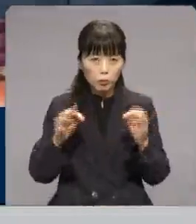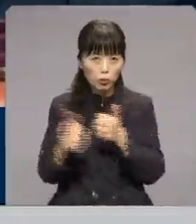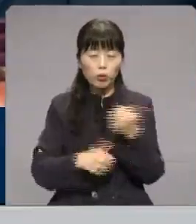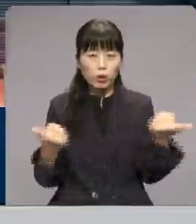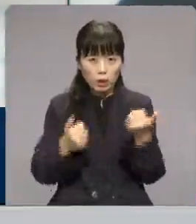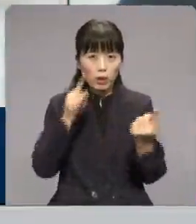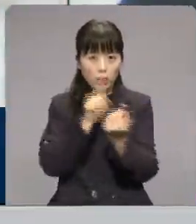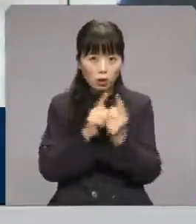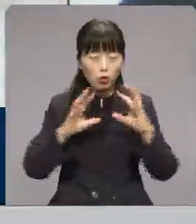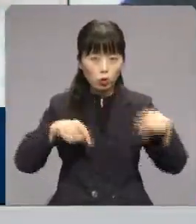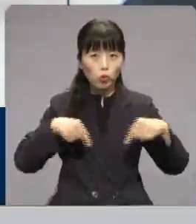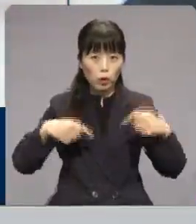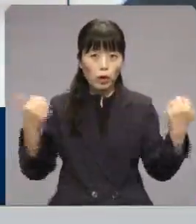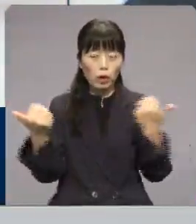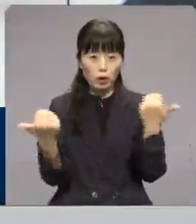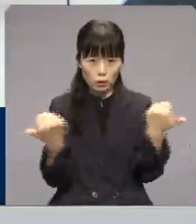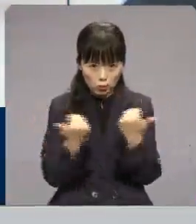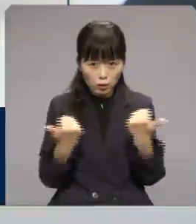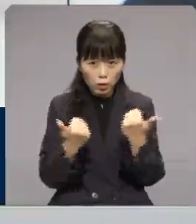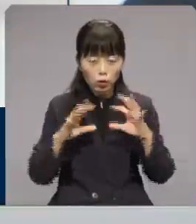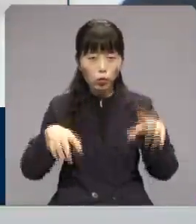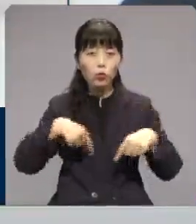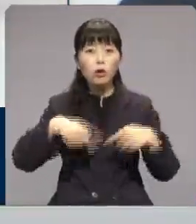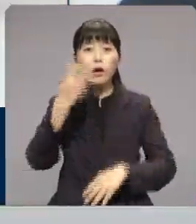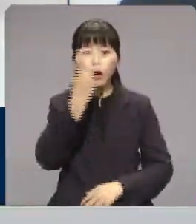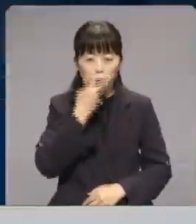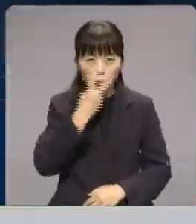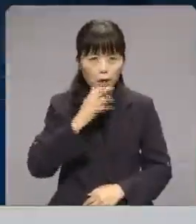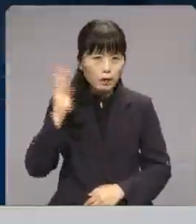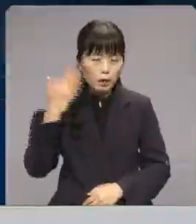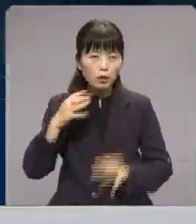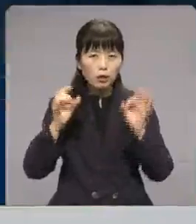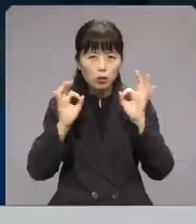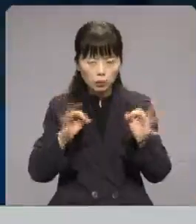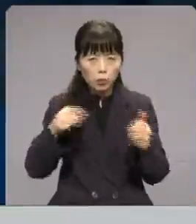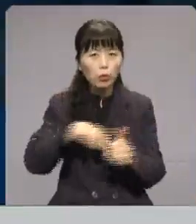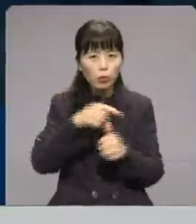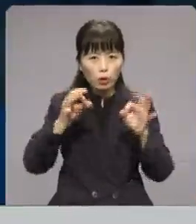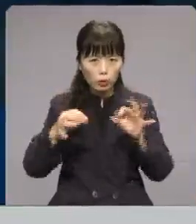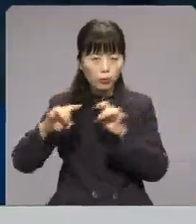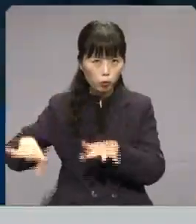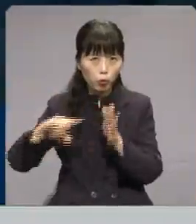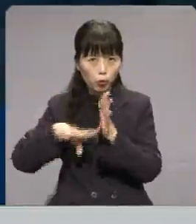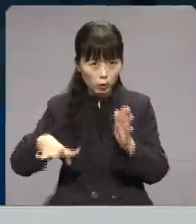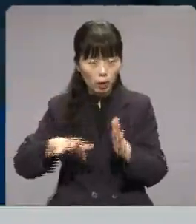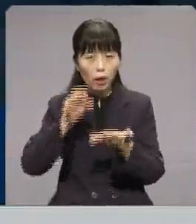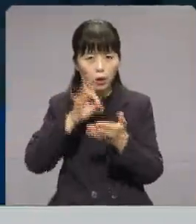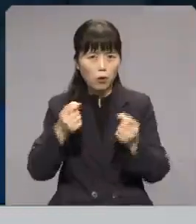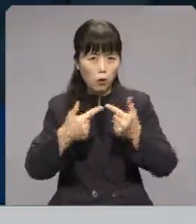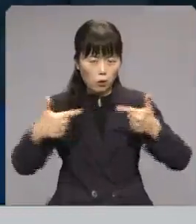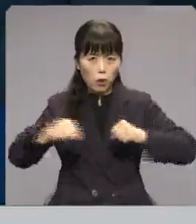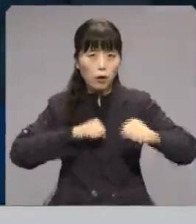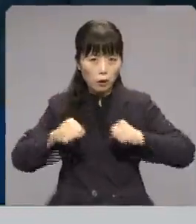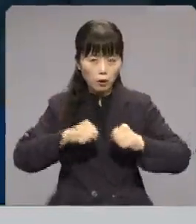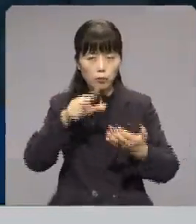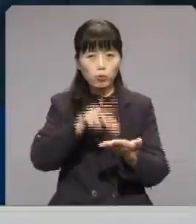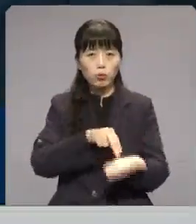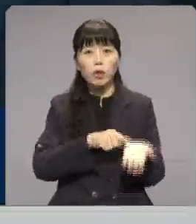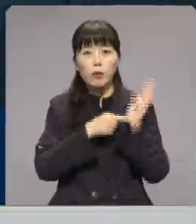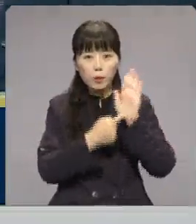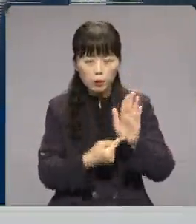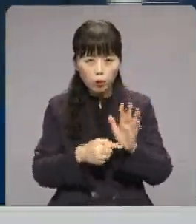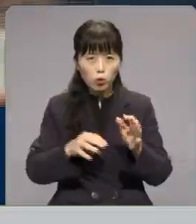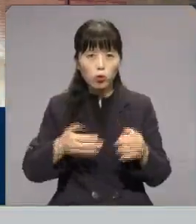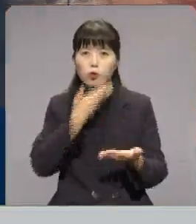금융위원회를 대상으로 한 국회 정무위원회 국정감사에서 최근 금융현안인 금투세와 밸류업 등이 도마 위에 올랐는데요.